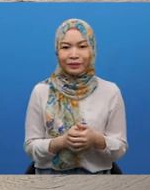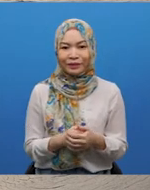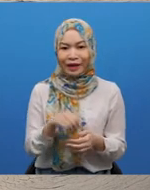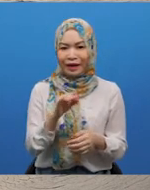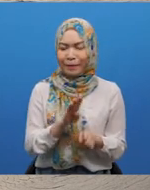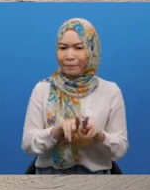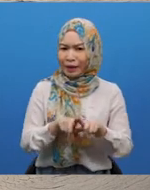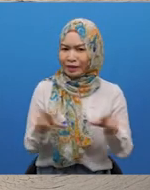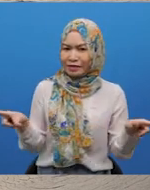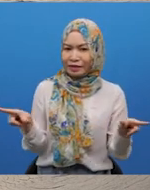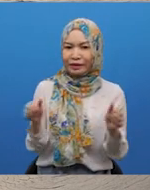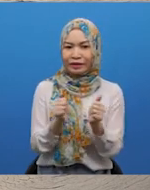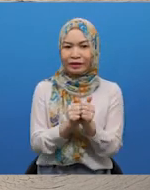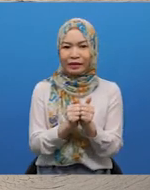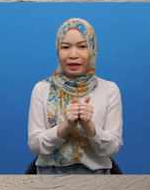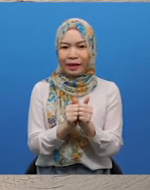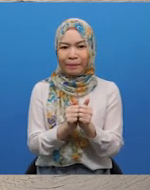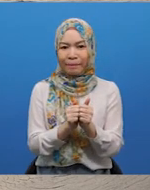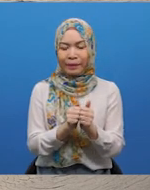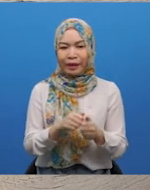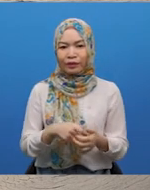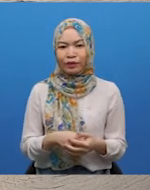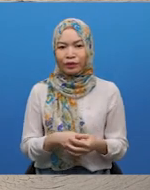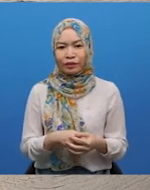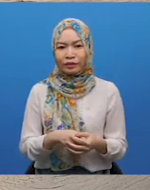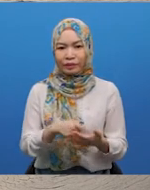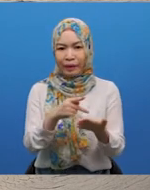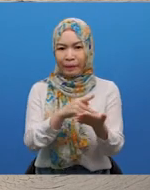pantun yang mempunyai pembayang dan maksud.